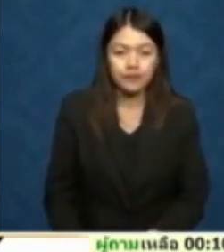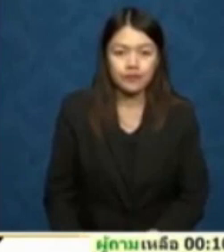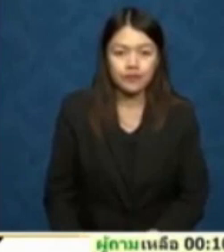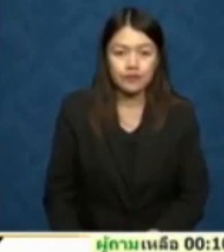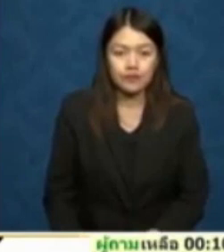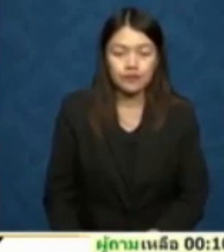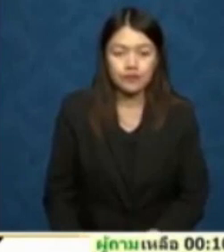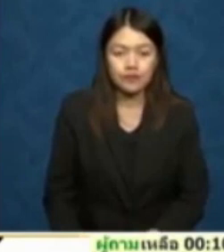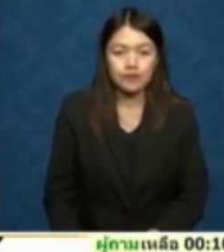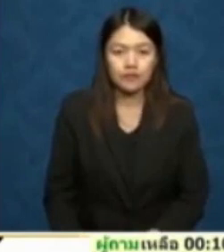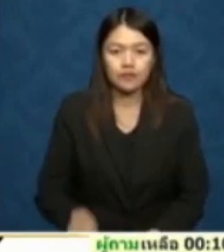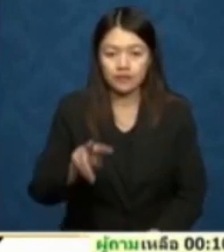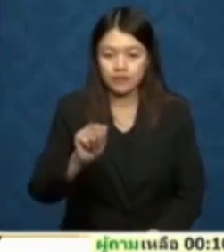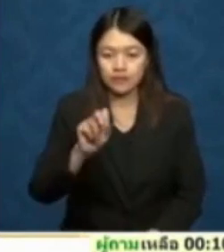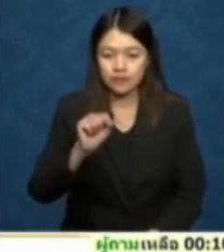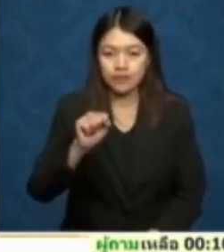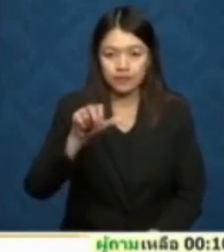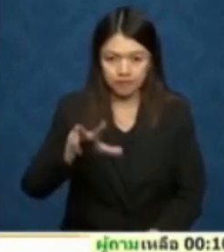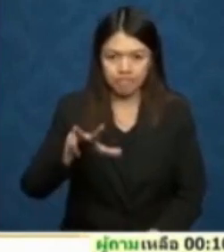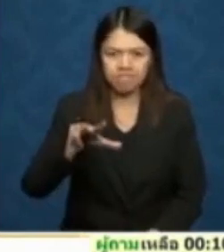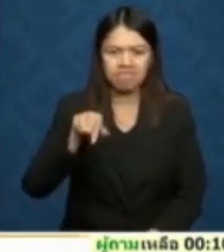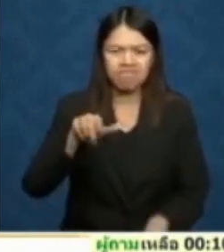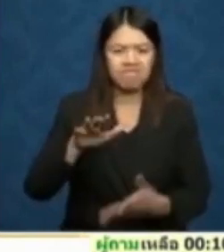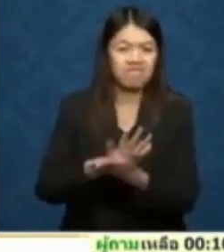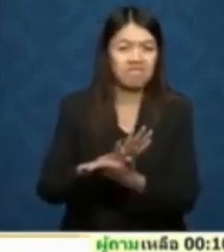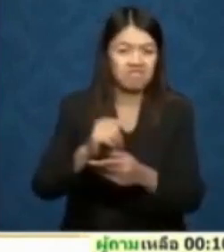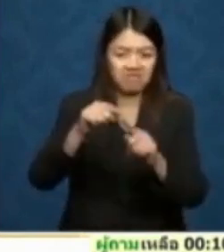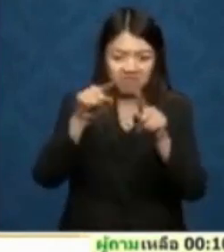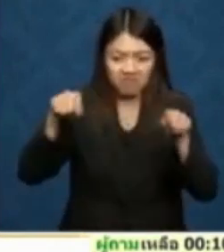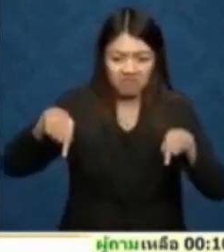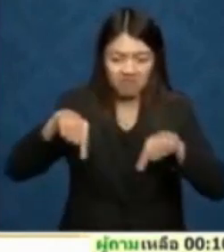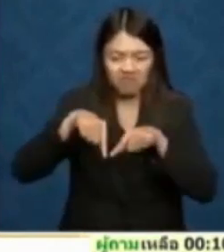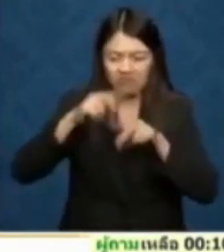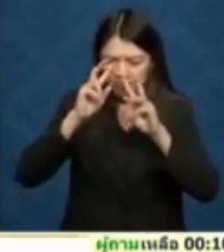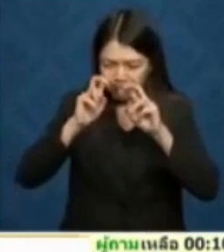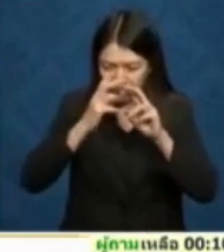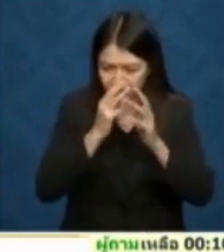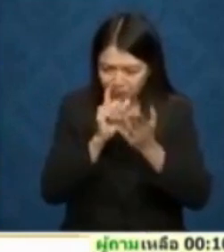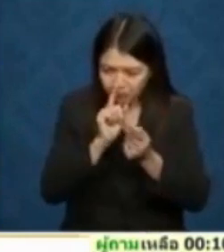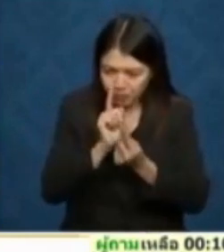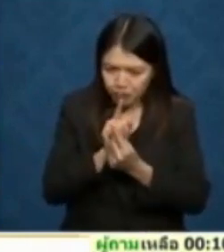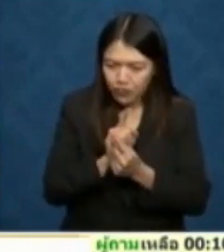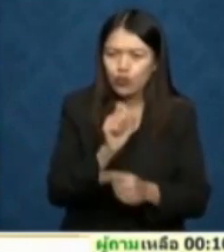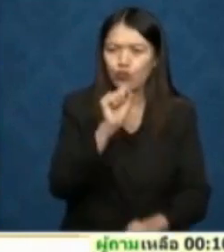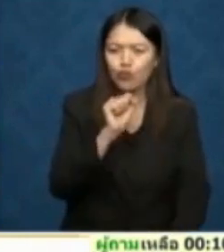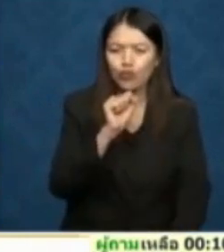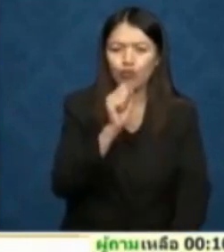นศ3ที่มีปัญหาพบข้อมูลสค1